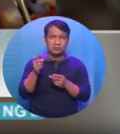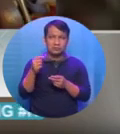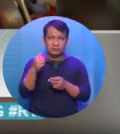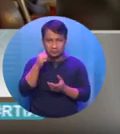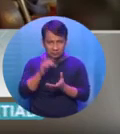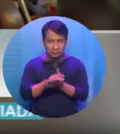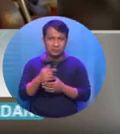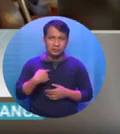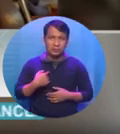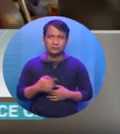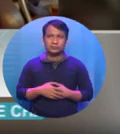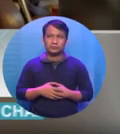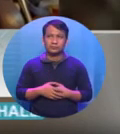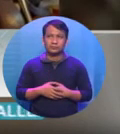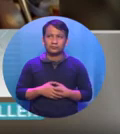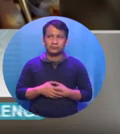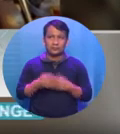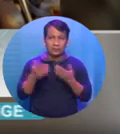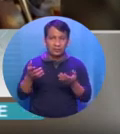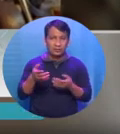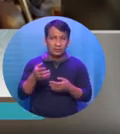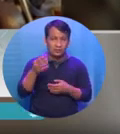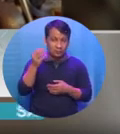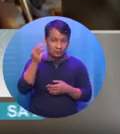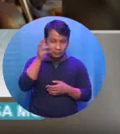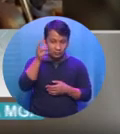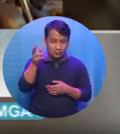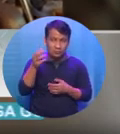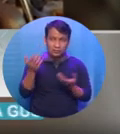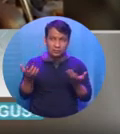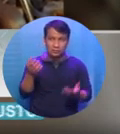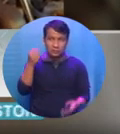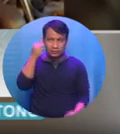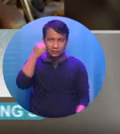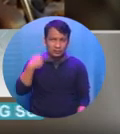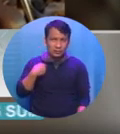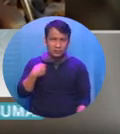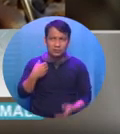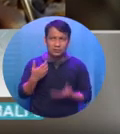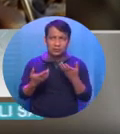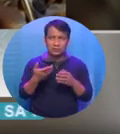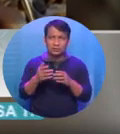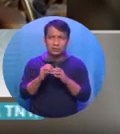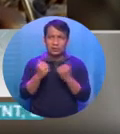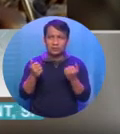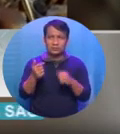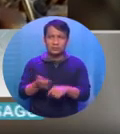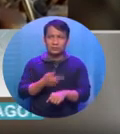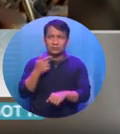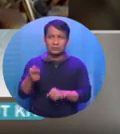Okay. Nasa Saudi ngayon si Ma'am Roslyn. Gano'n okay, siya katagal po sa Saudi?